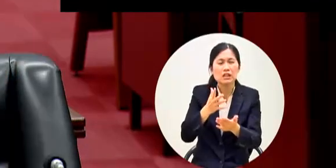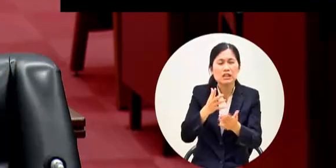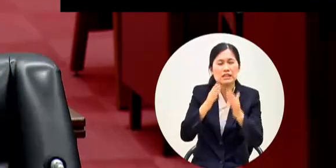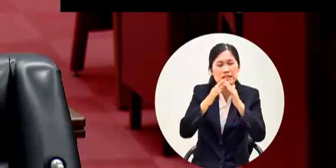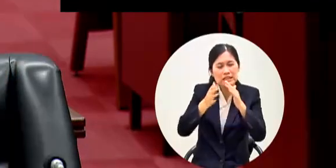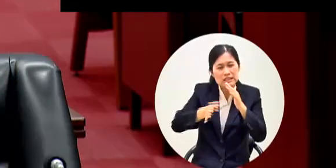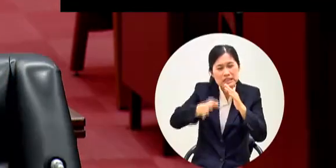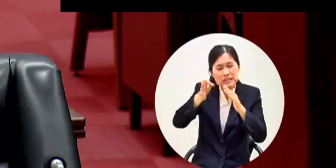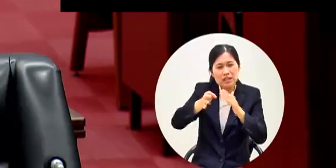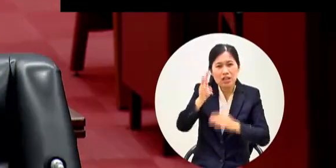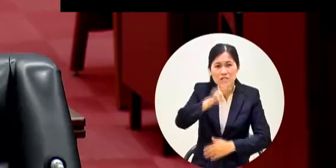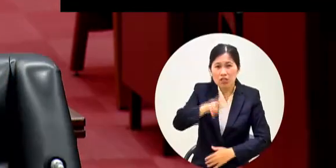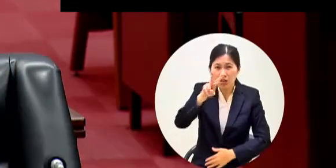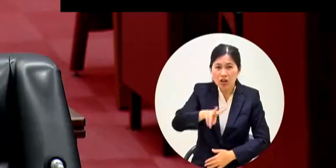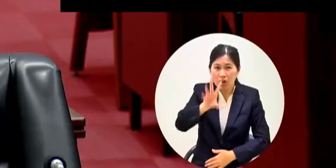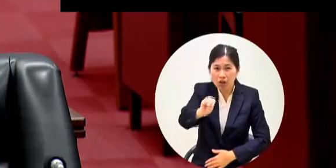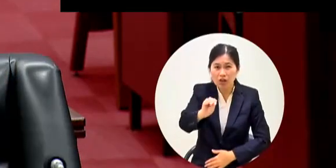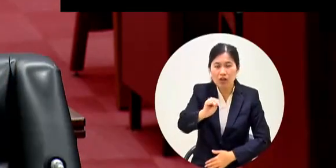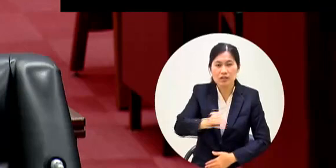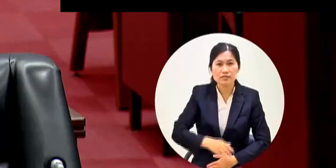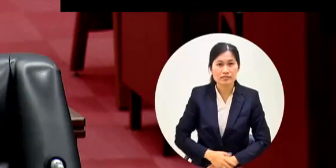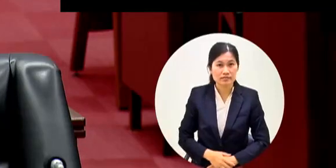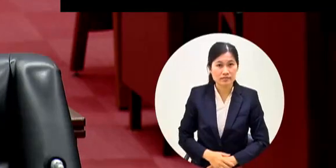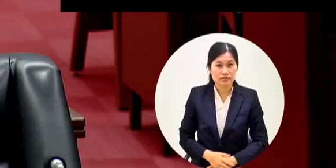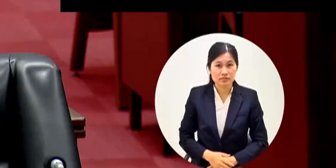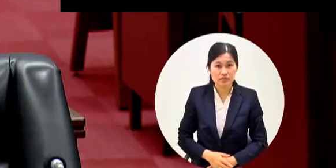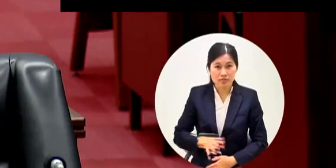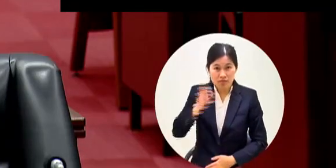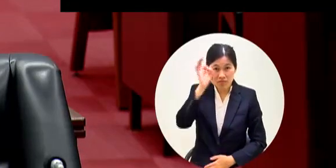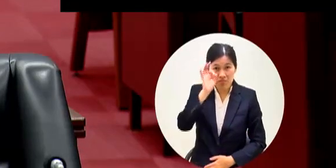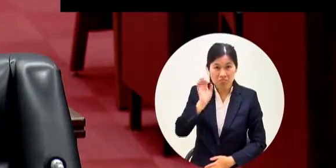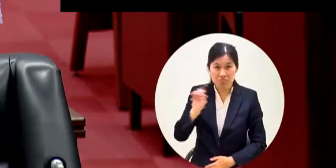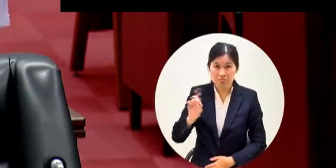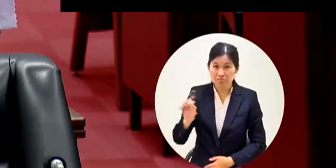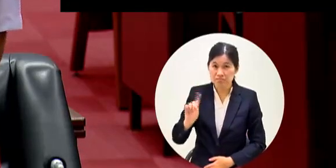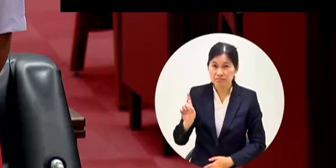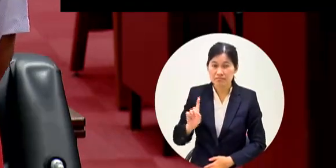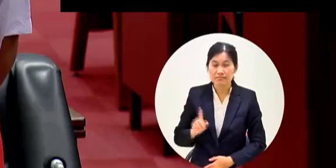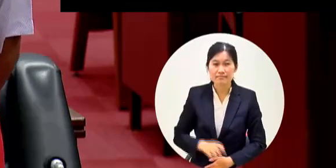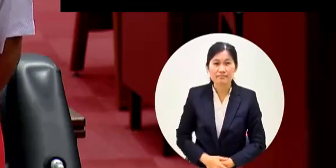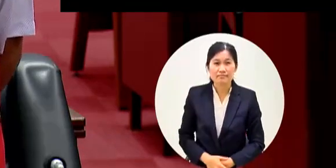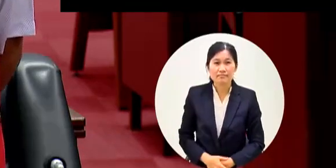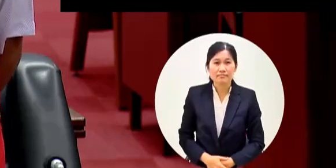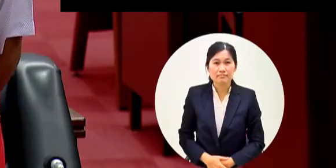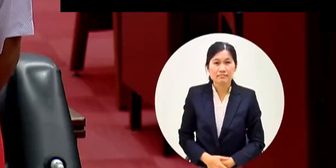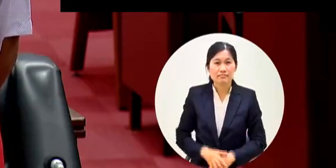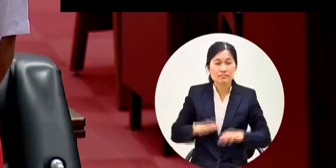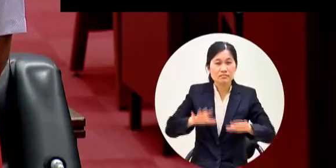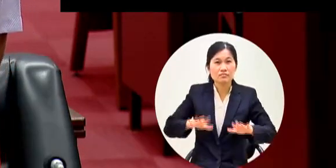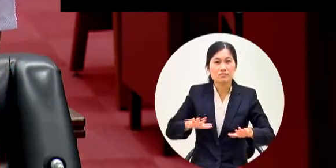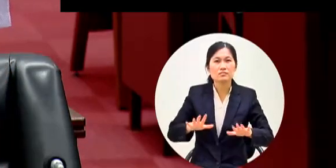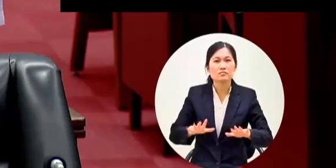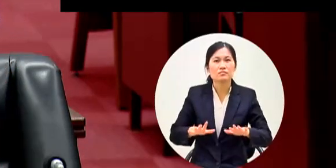三分钟讲，孔伟已经在了啊。我想按照法制局长讲的，